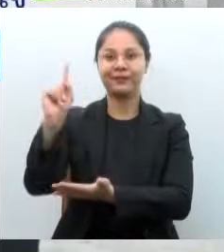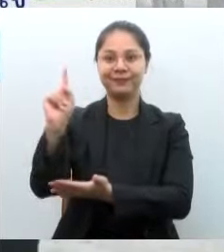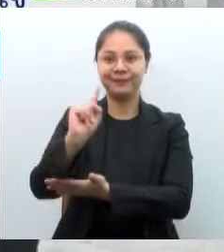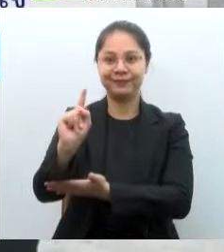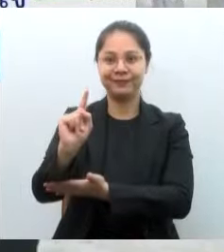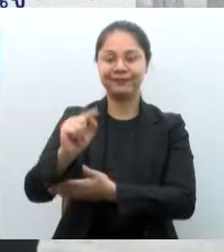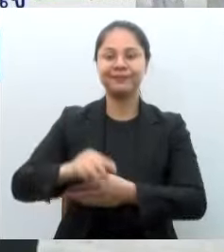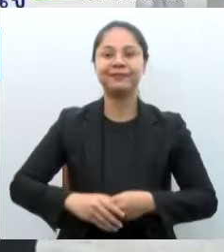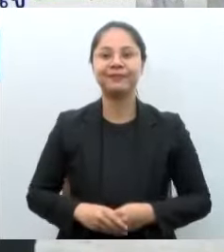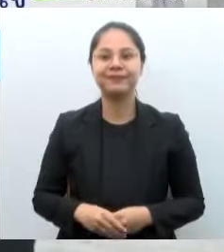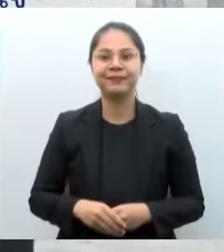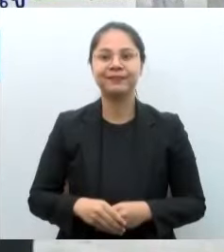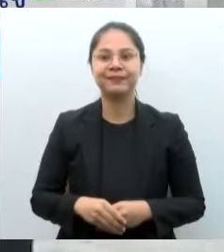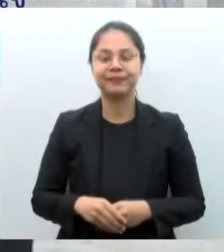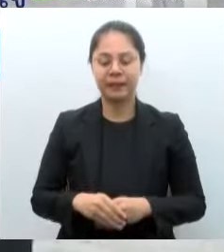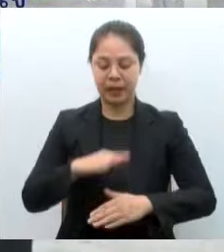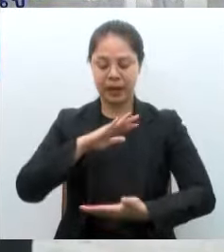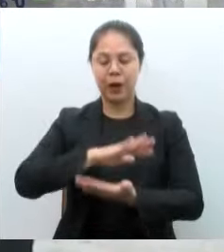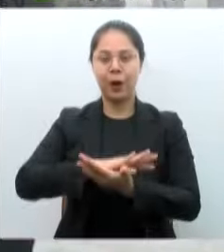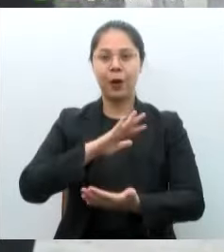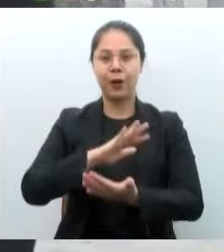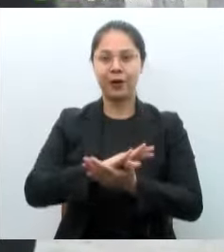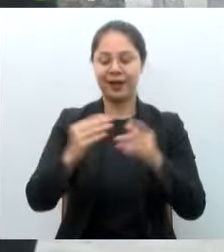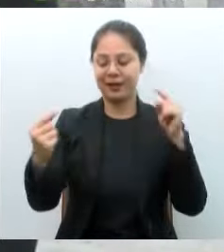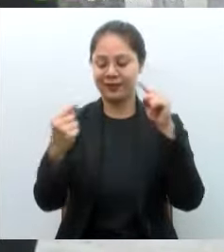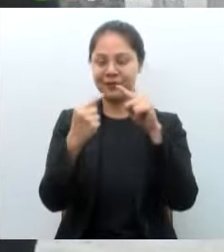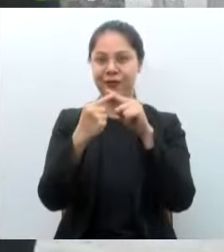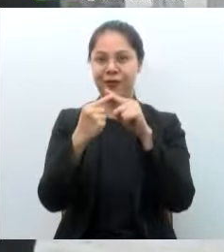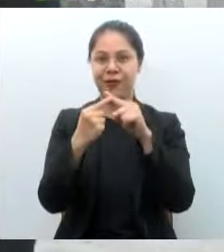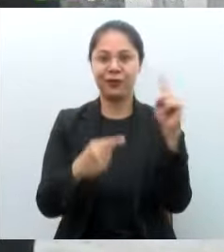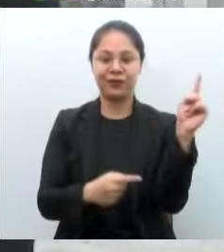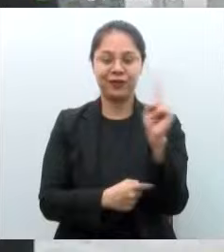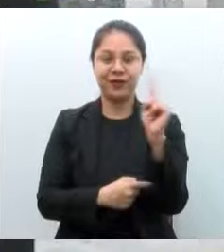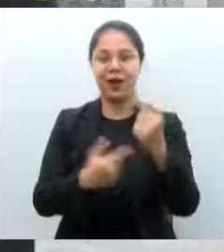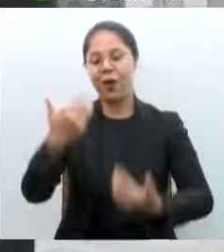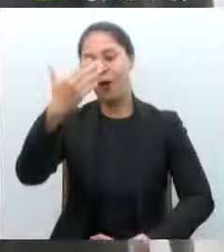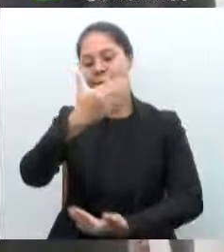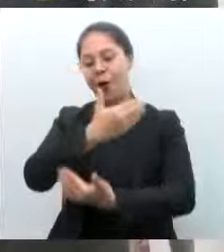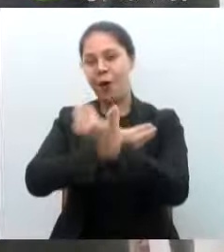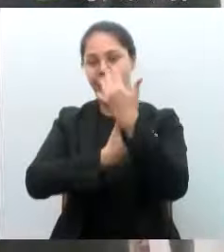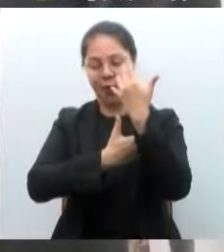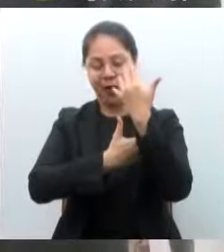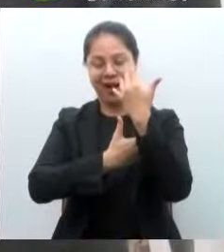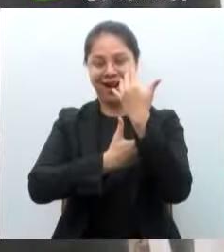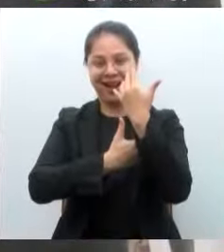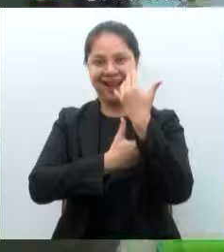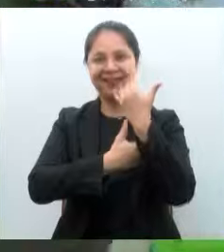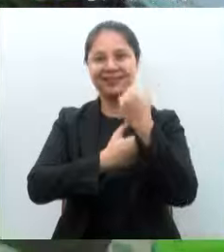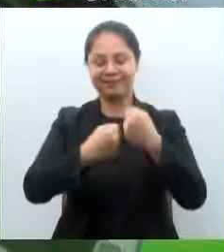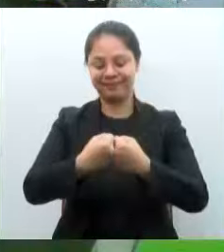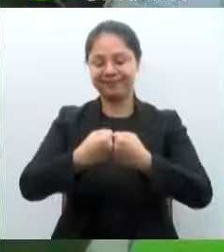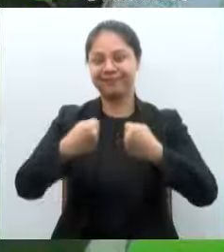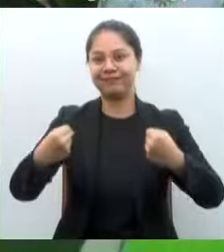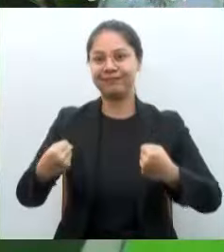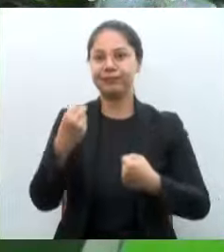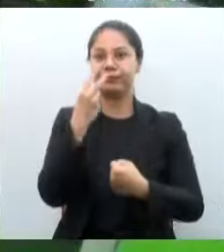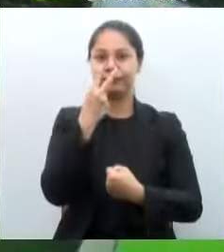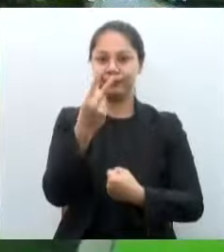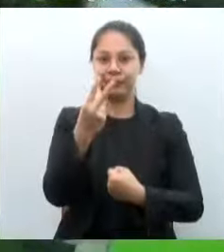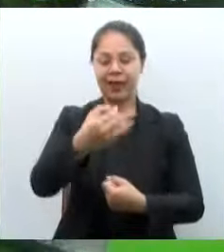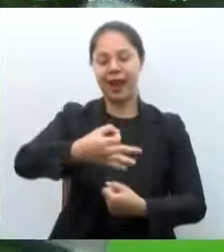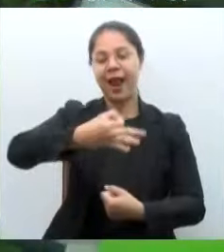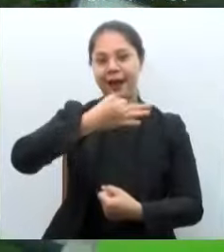ะครับซึ่งเลือกโรงเรียนรุ่งเรืองวิทยานะครับเป็นโรงเรียนแถวโอกาสทางการศึกษาซึ่งมีความโดดเด่นในเรื่องของการจัดทักษะ